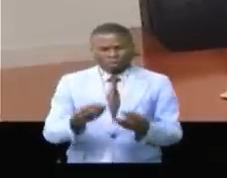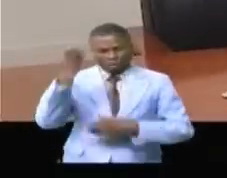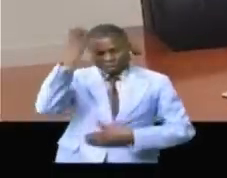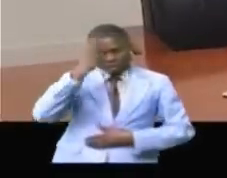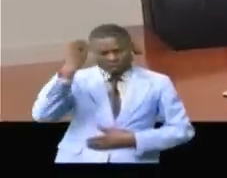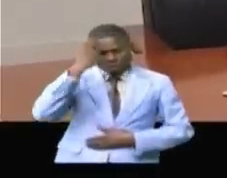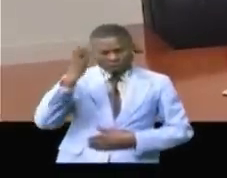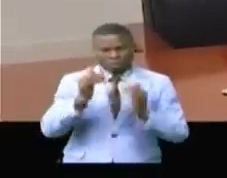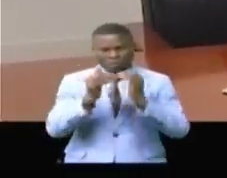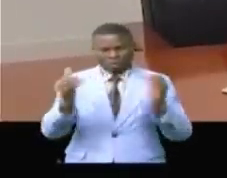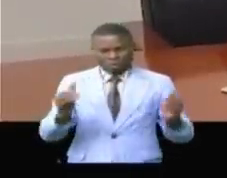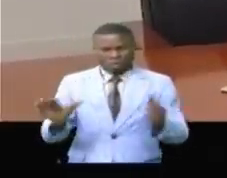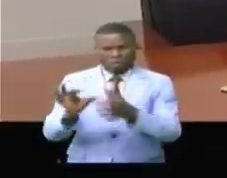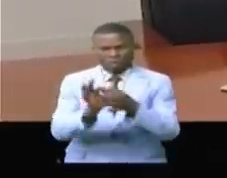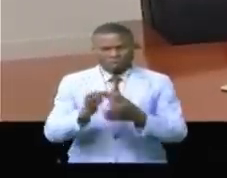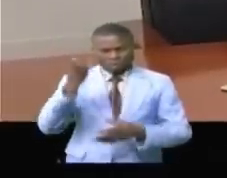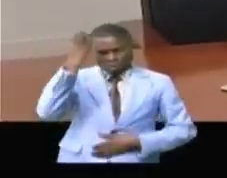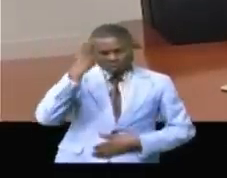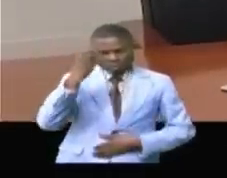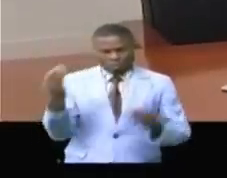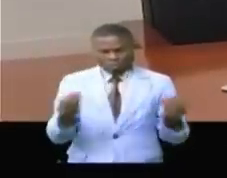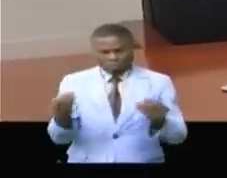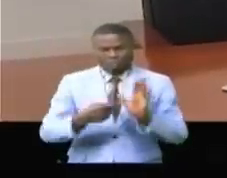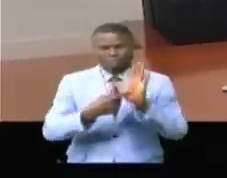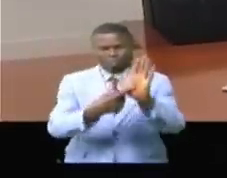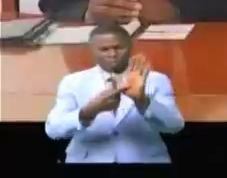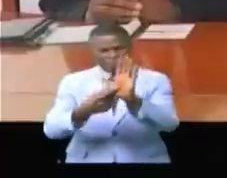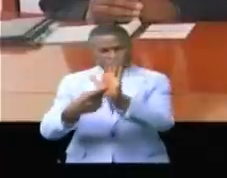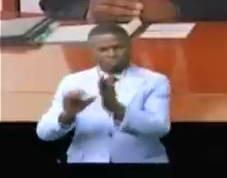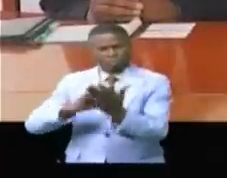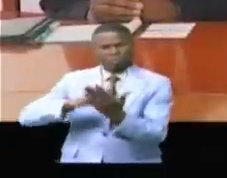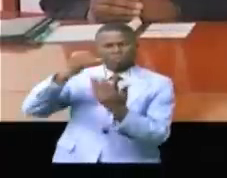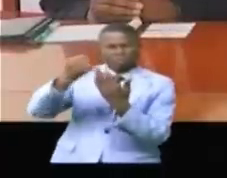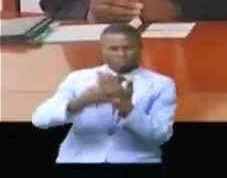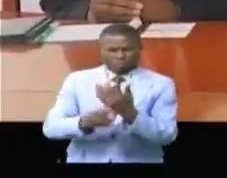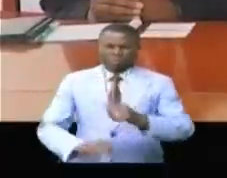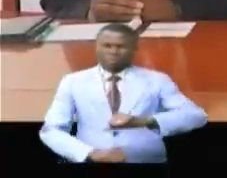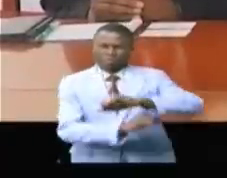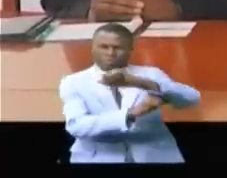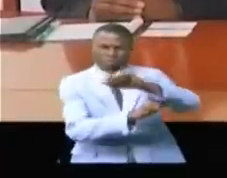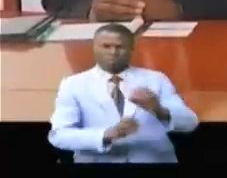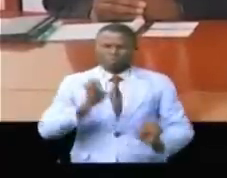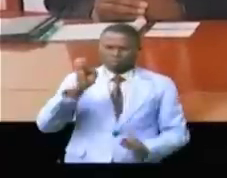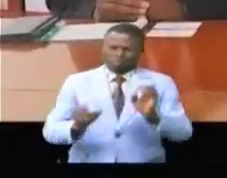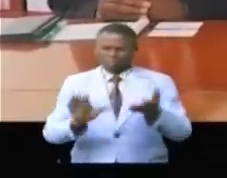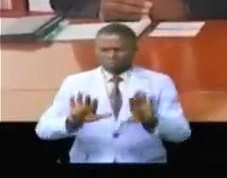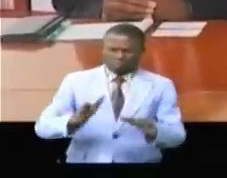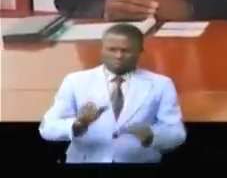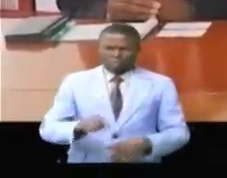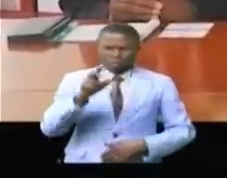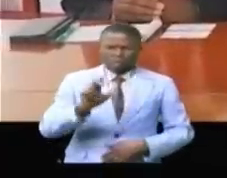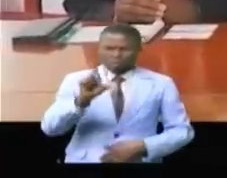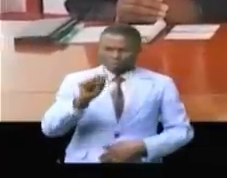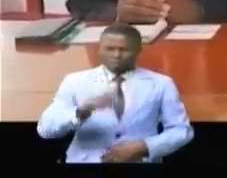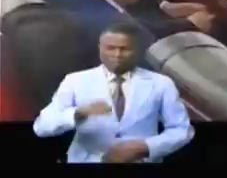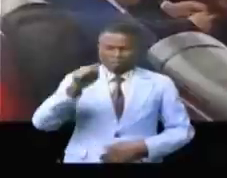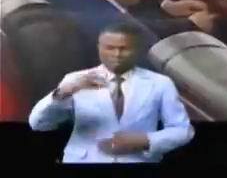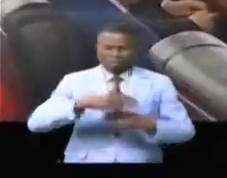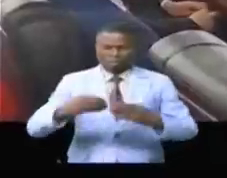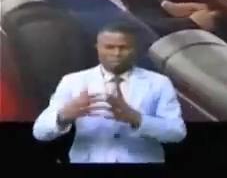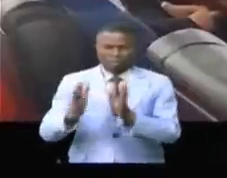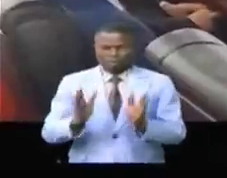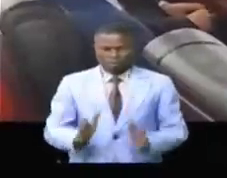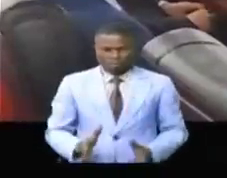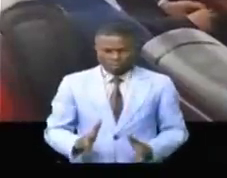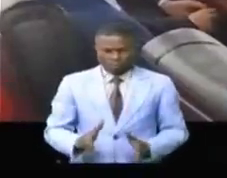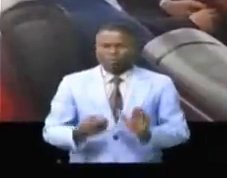de paix de l'Union européenne, a fait une présentation du projet de soutien évalué à 20 millions de dollars américains. Il